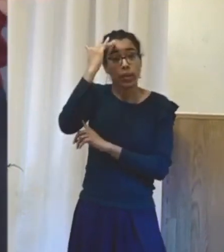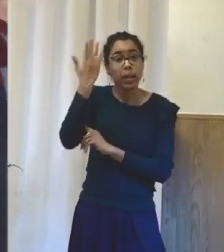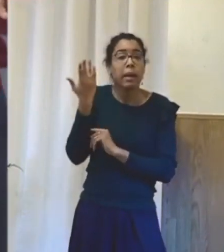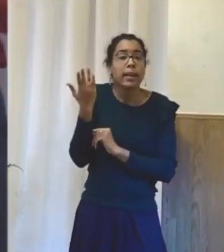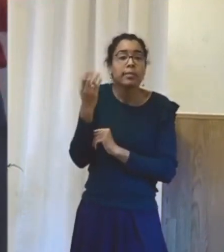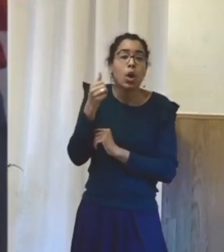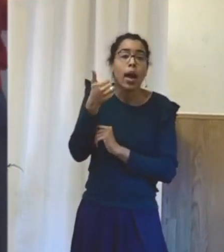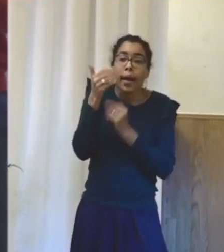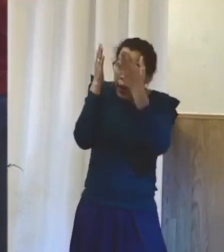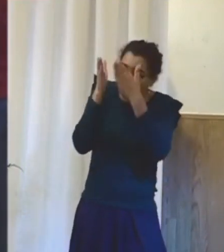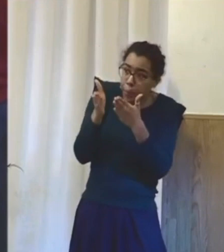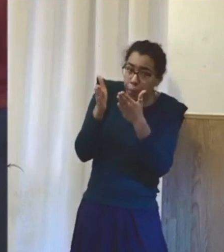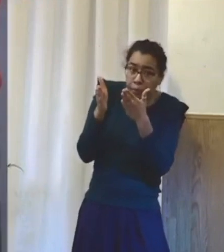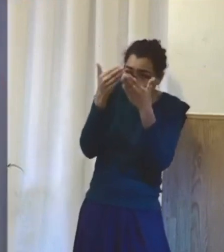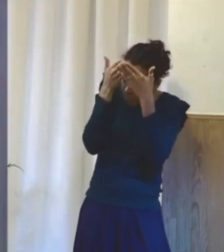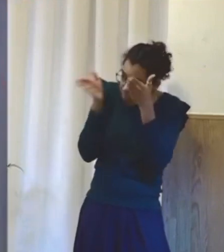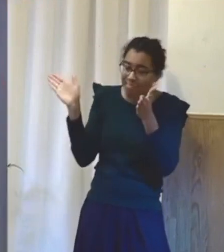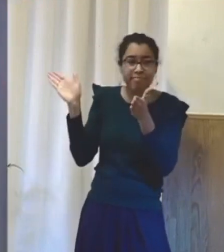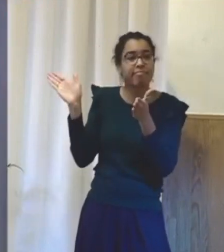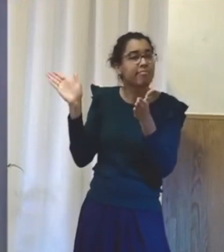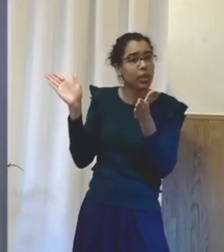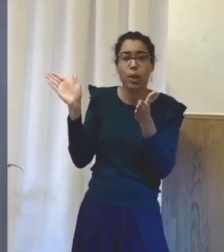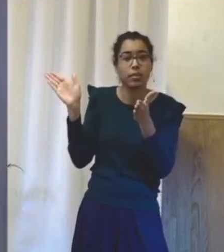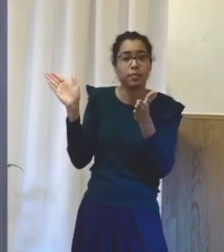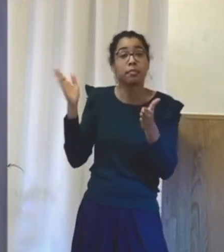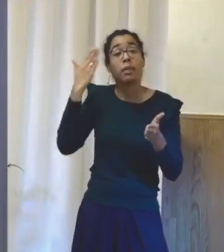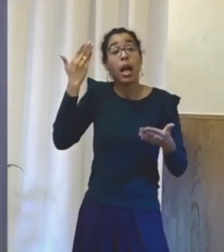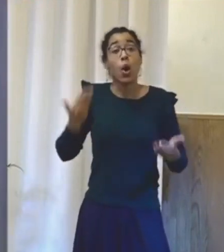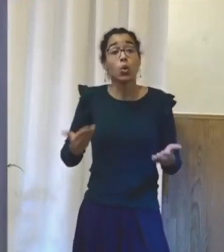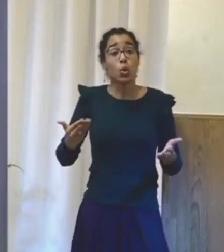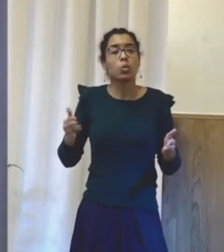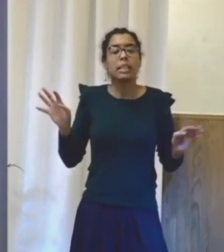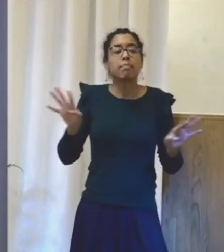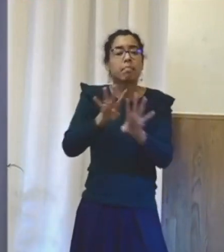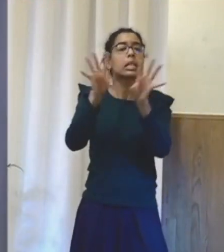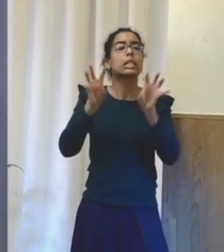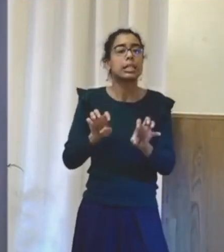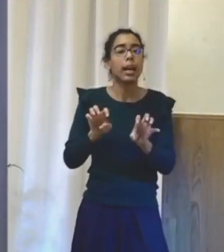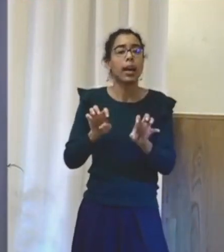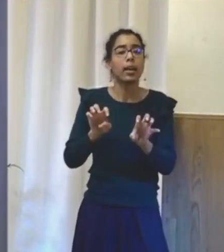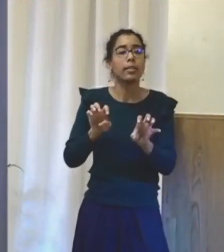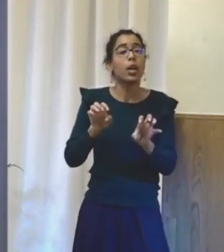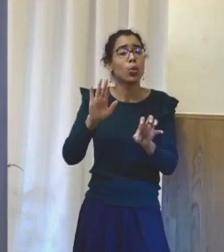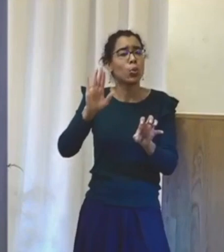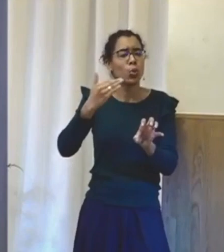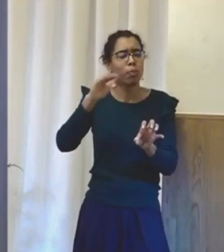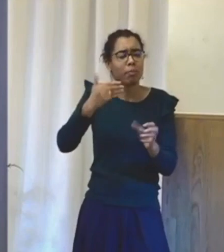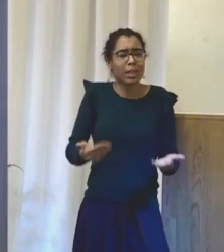façon. Mais aujourd'hui, ce mystère nous est